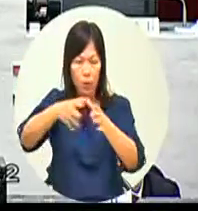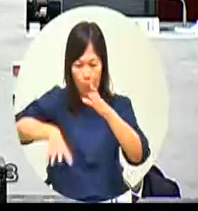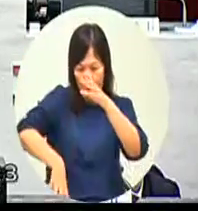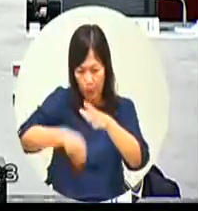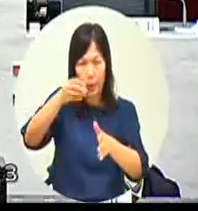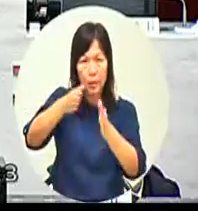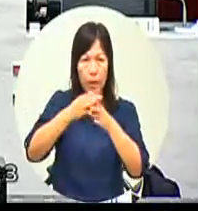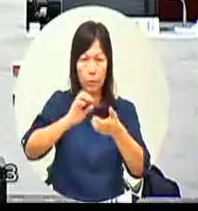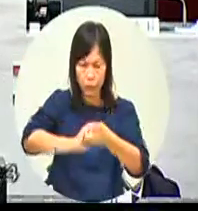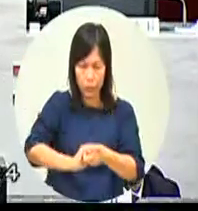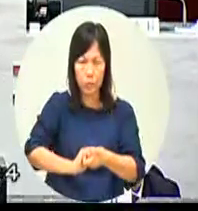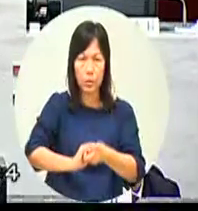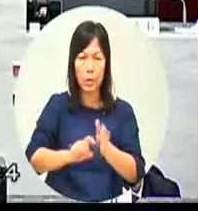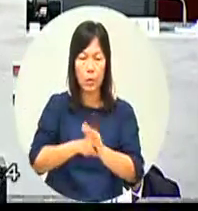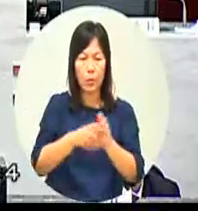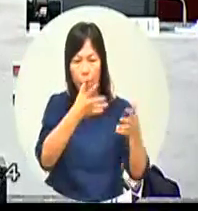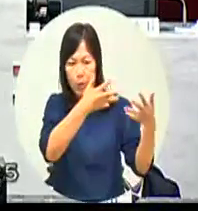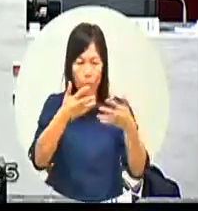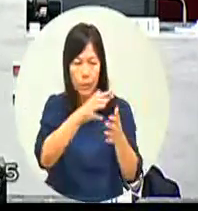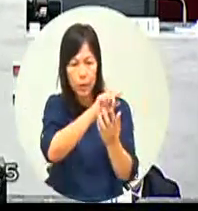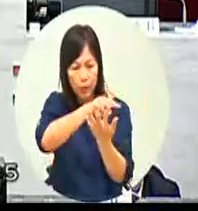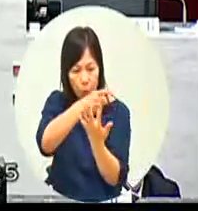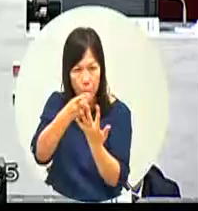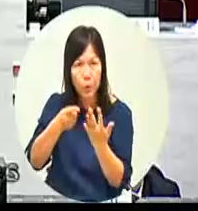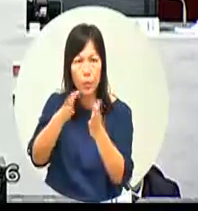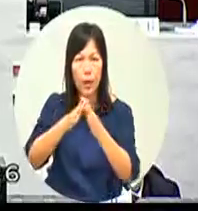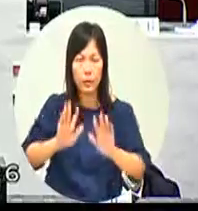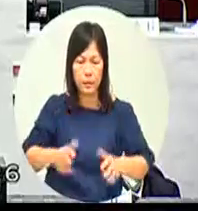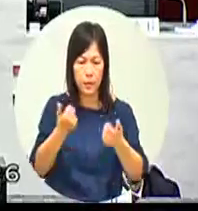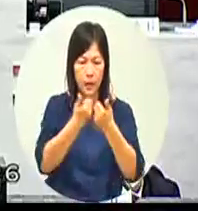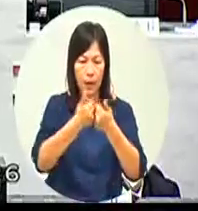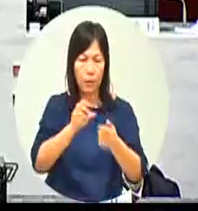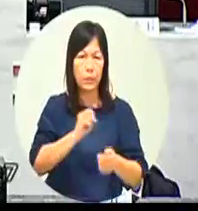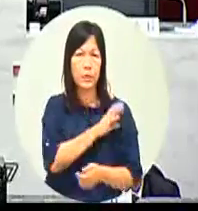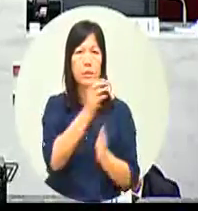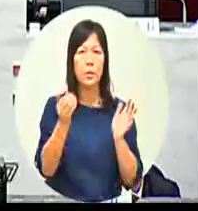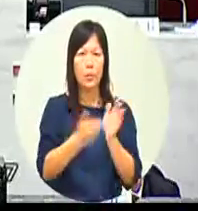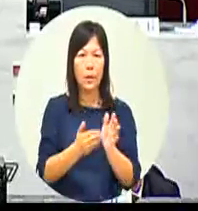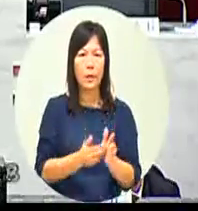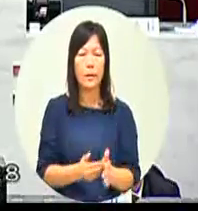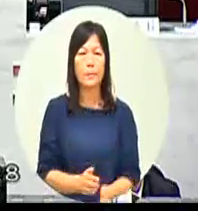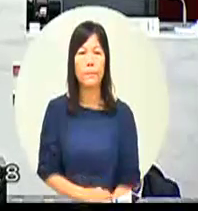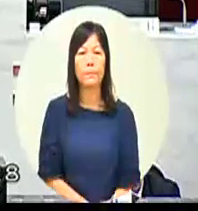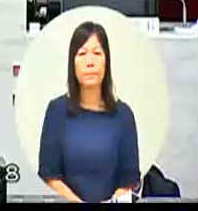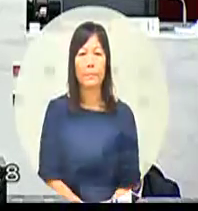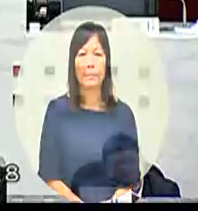签，来决定我们执行的顺序。今天的议程到此结束，散会。